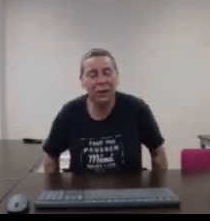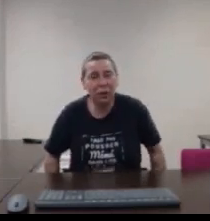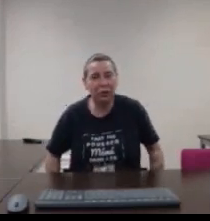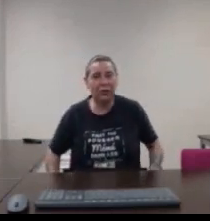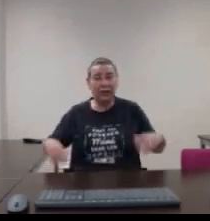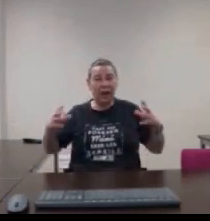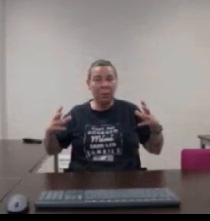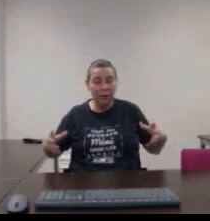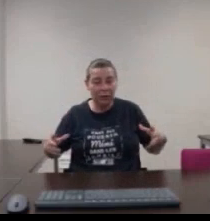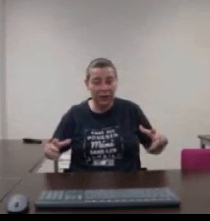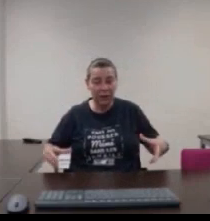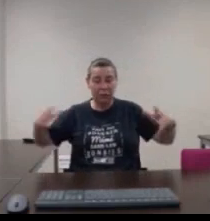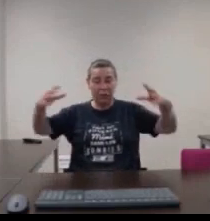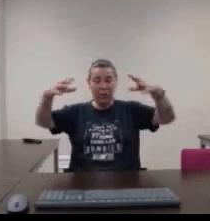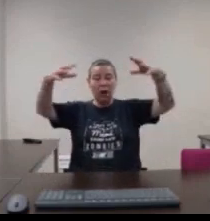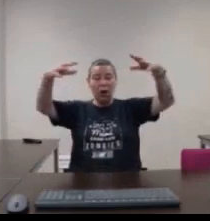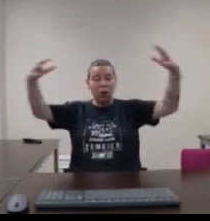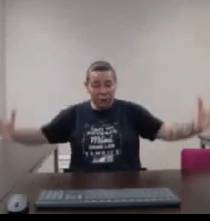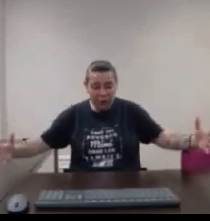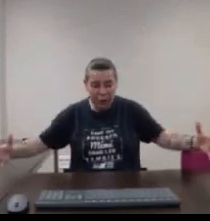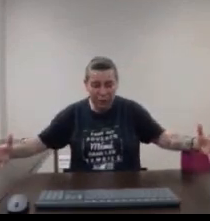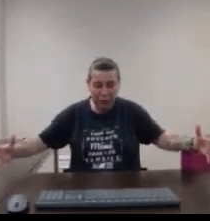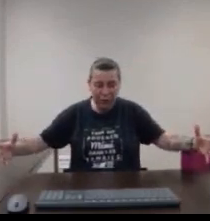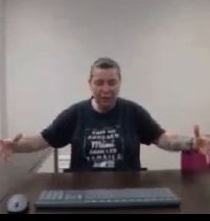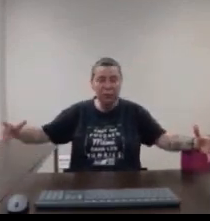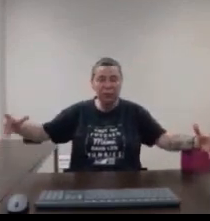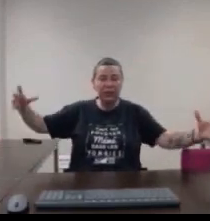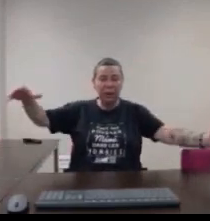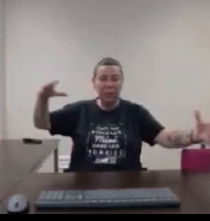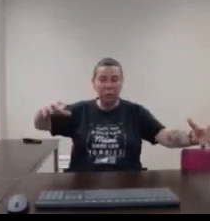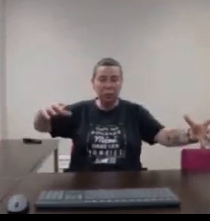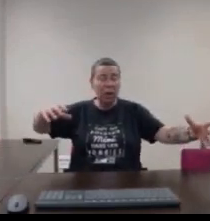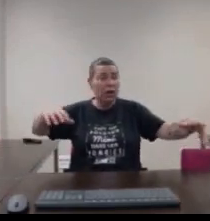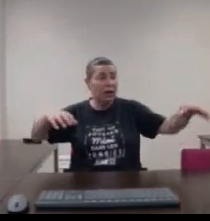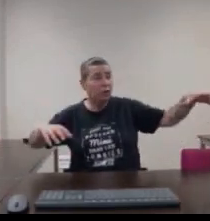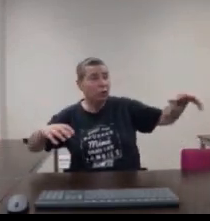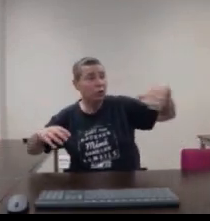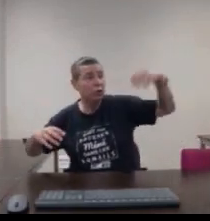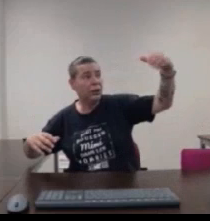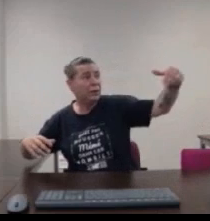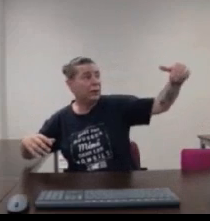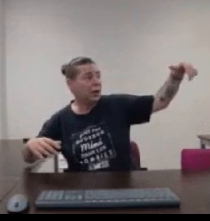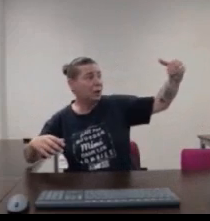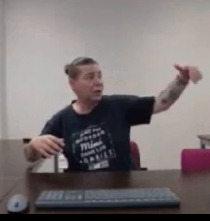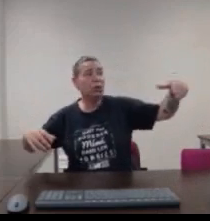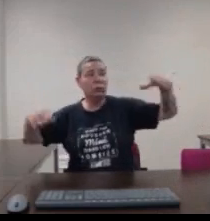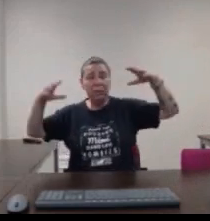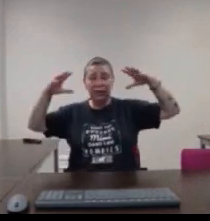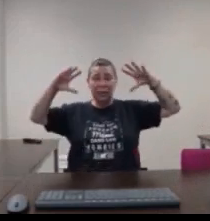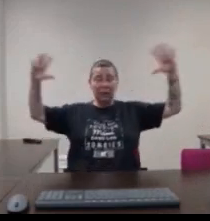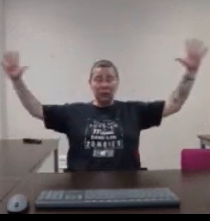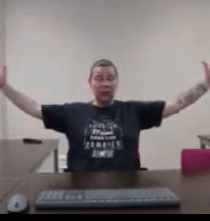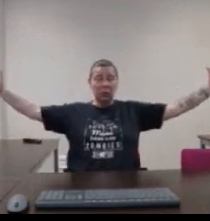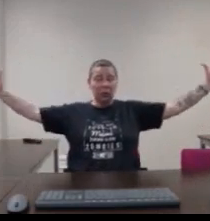des yeux est importante. Ça, c'est important. C'est-à-dire que si, au niveau de votre poste de travail, vous êtes dans la pénombre et que quand vous vous déplacez à l'imprimante,